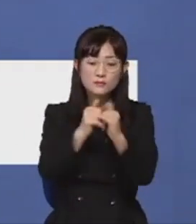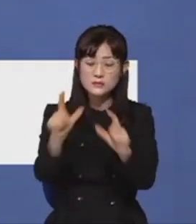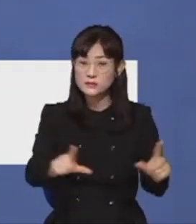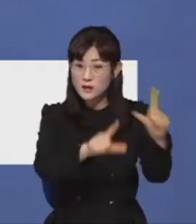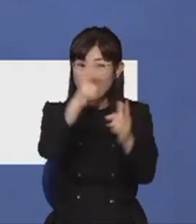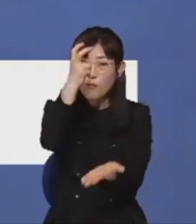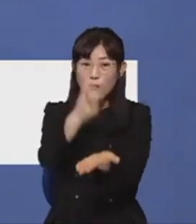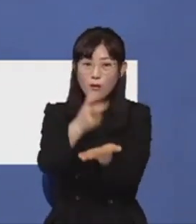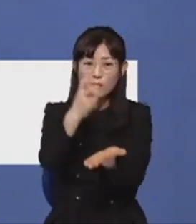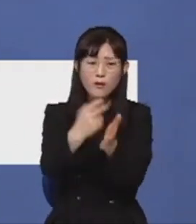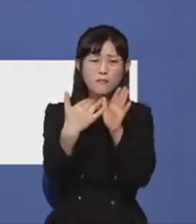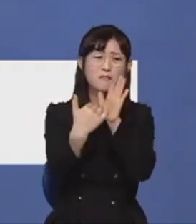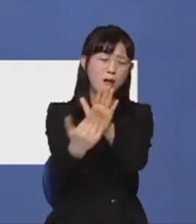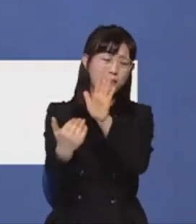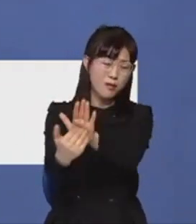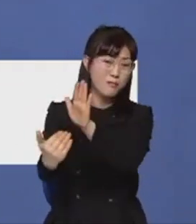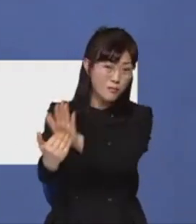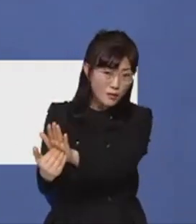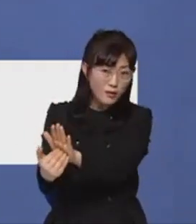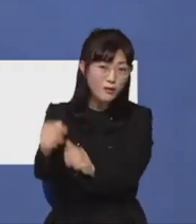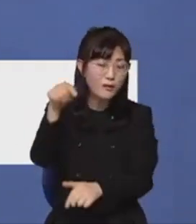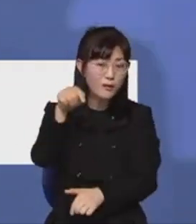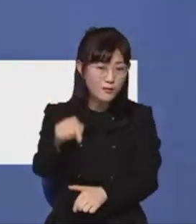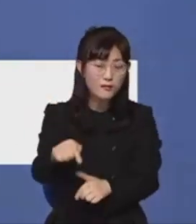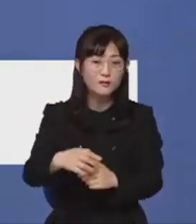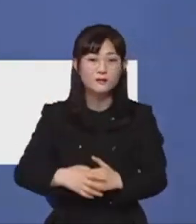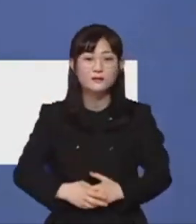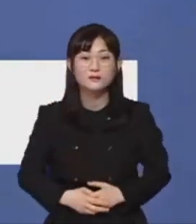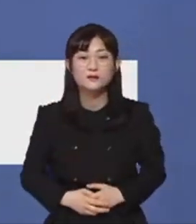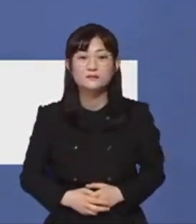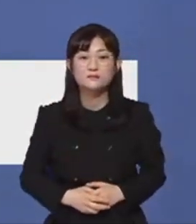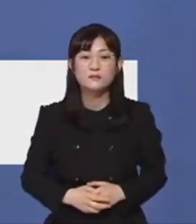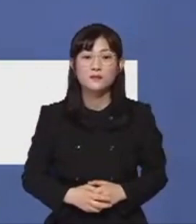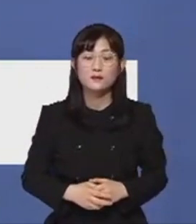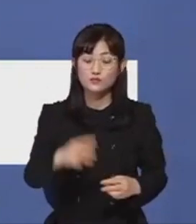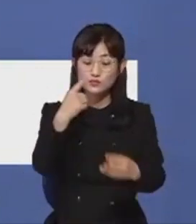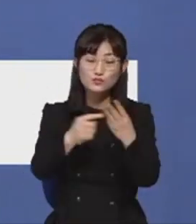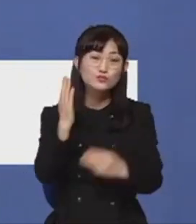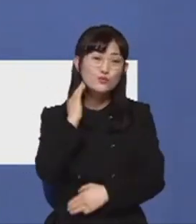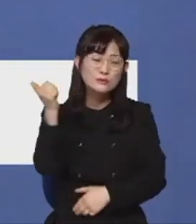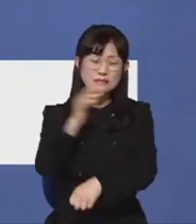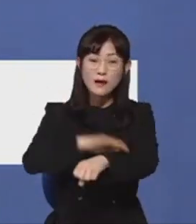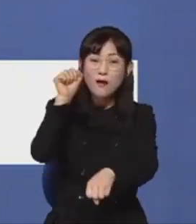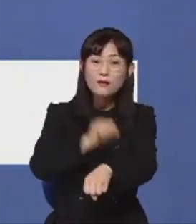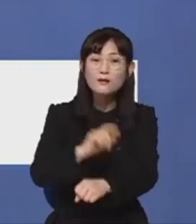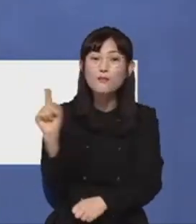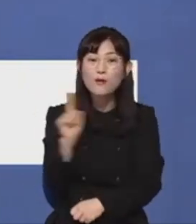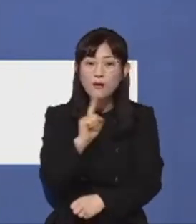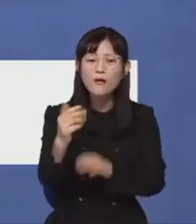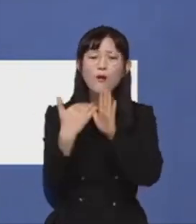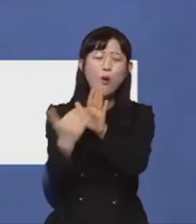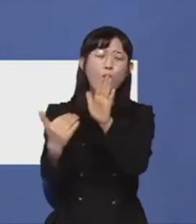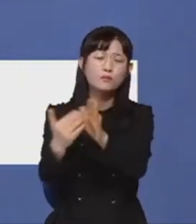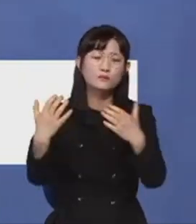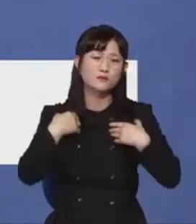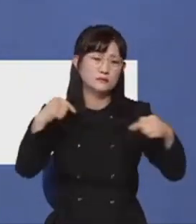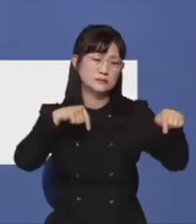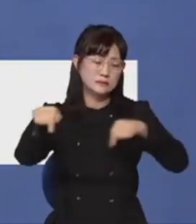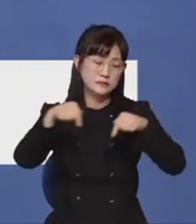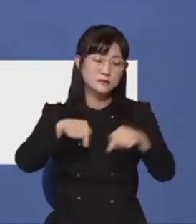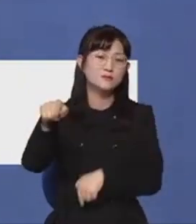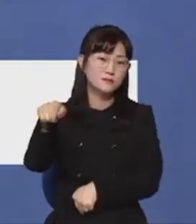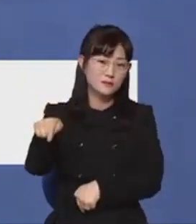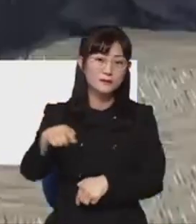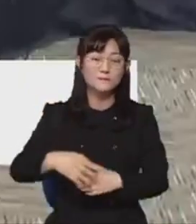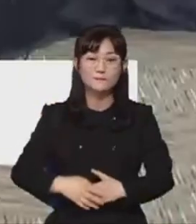민생입법들을 쪽쪽 나오는 대로 발목 잡겠다. 이 정권이 하는 줄 아는 일이 결국 거부 정치뿐인